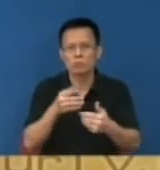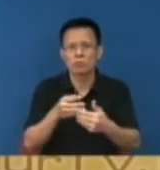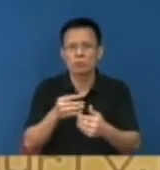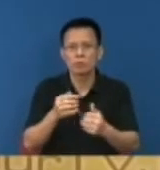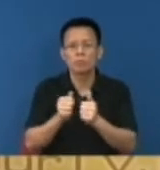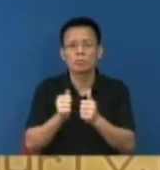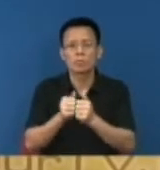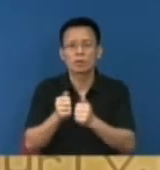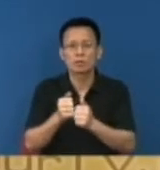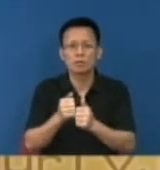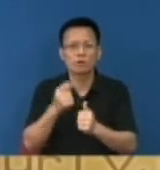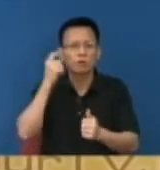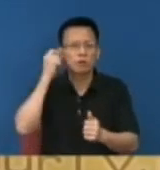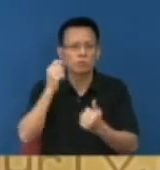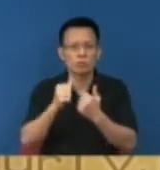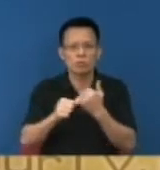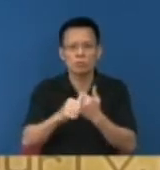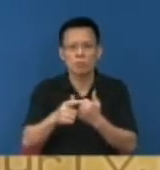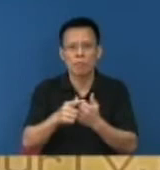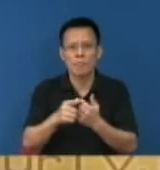唔投票俾佢，令佢個議案得一票。